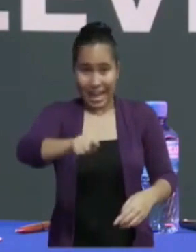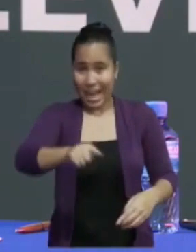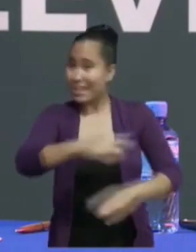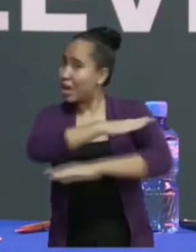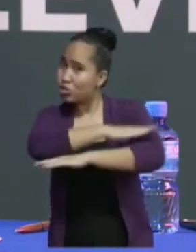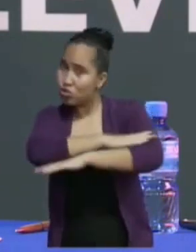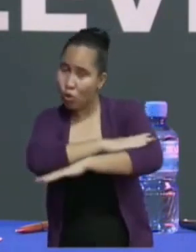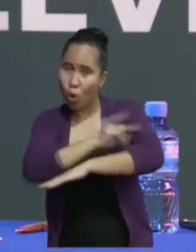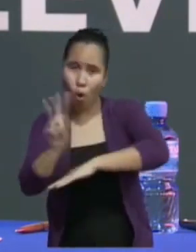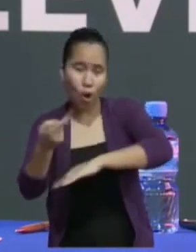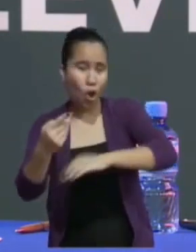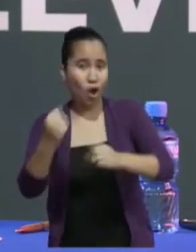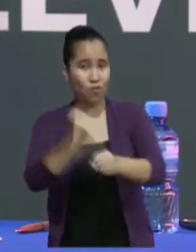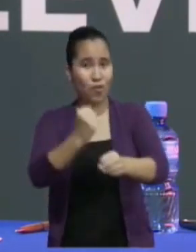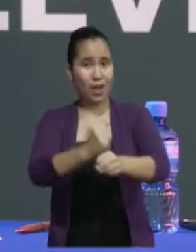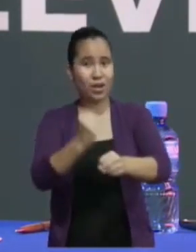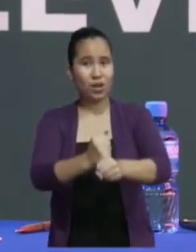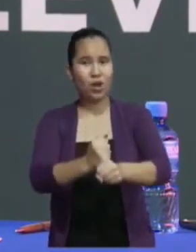te herstellen